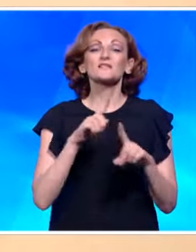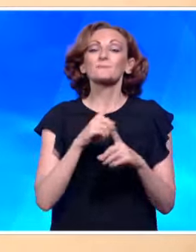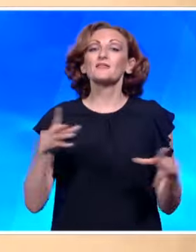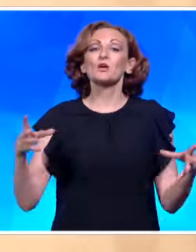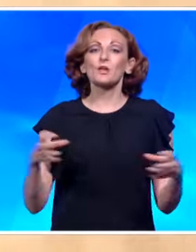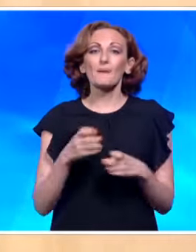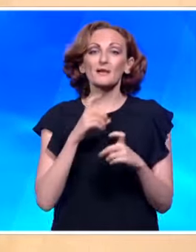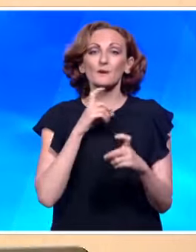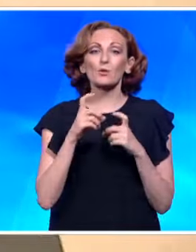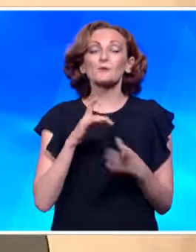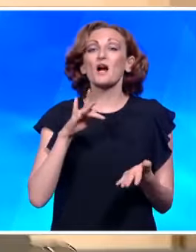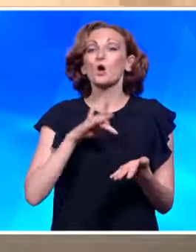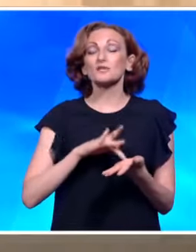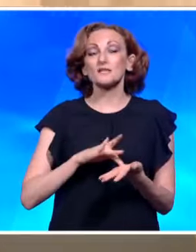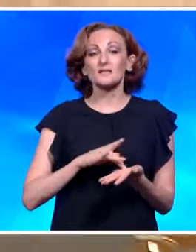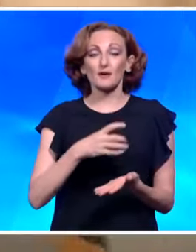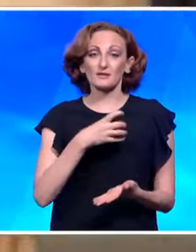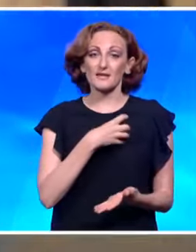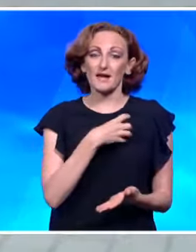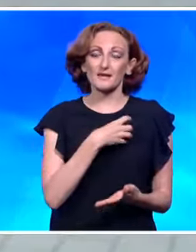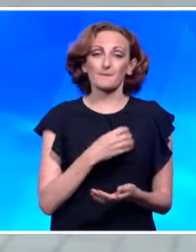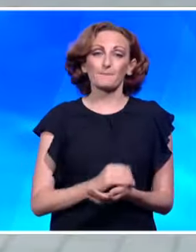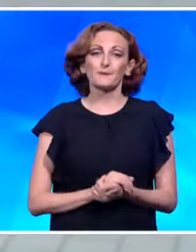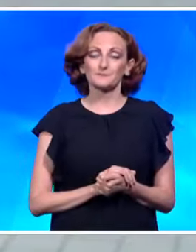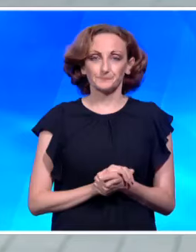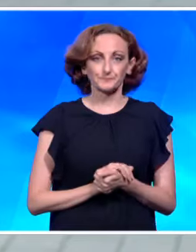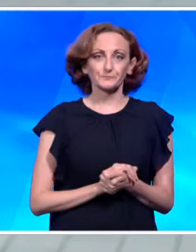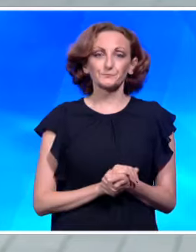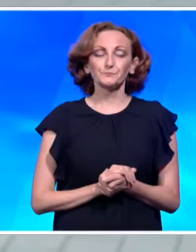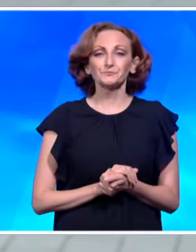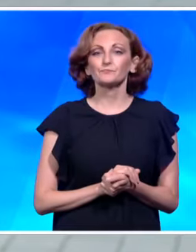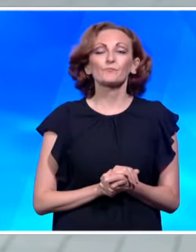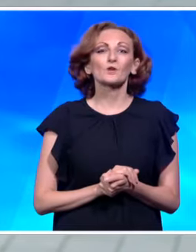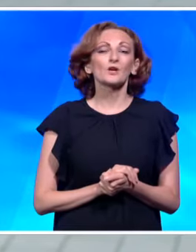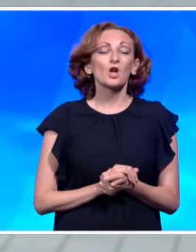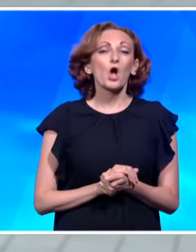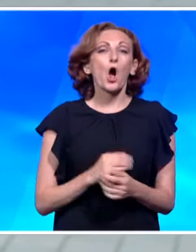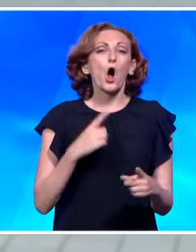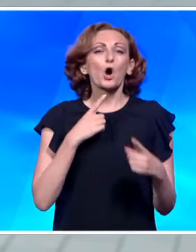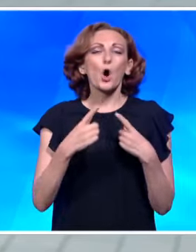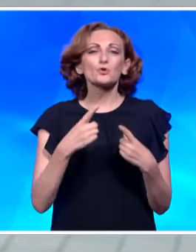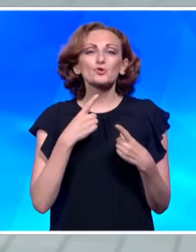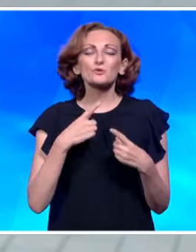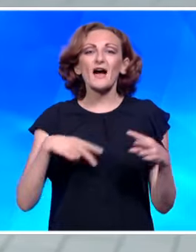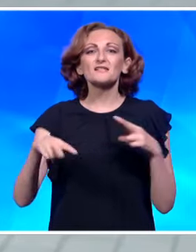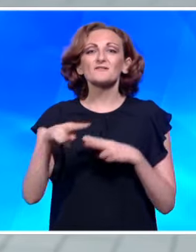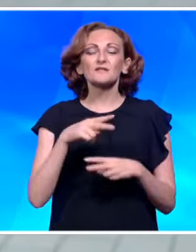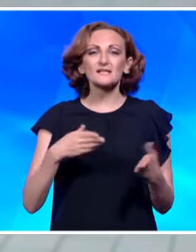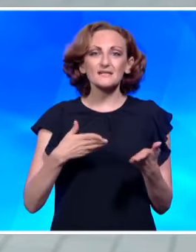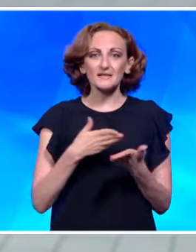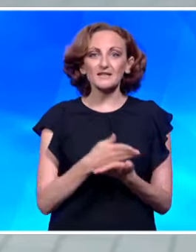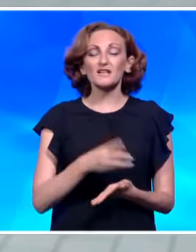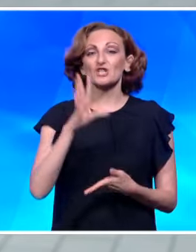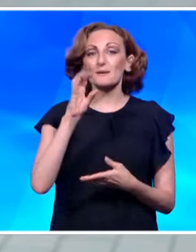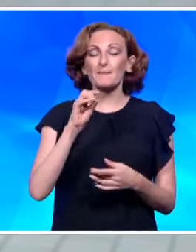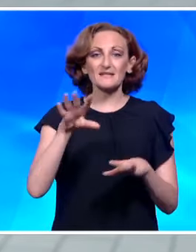коментар от централата на ГЕРБ. консултациите в търсене на формула за